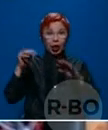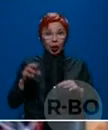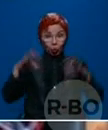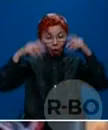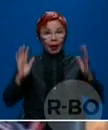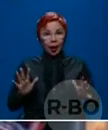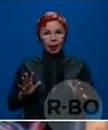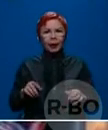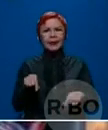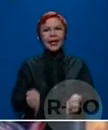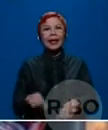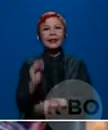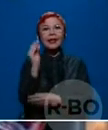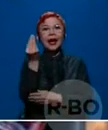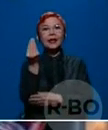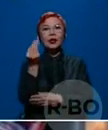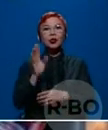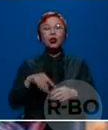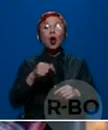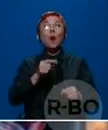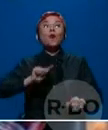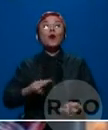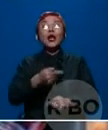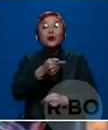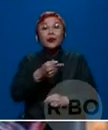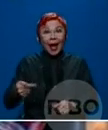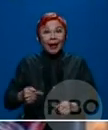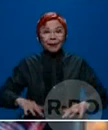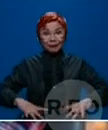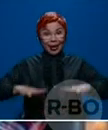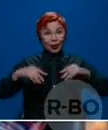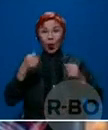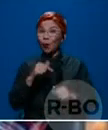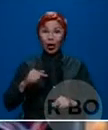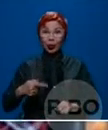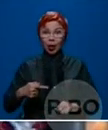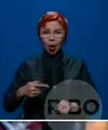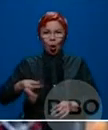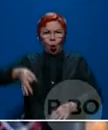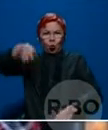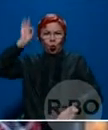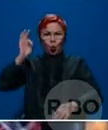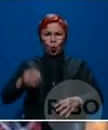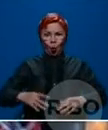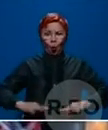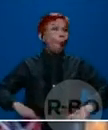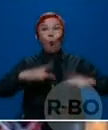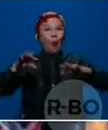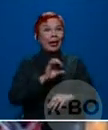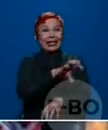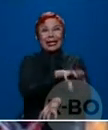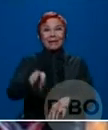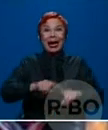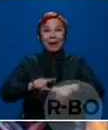Jakarta Kami mengurangi 2 per3 lokasi banjir yang dulu disemper saya datang itu